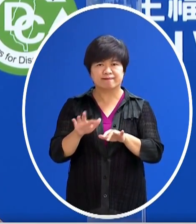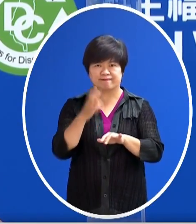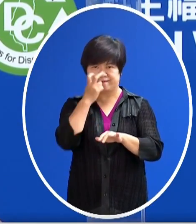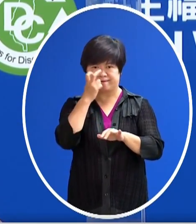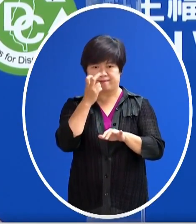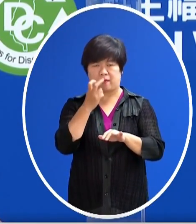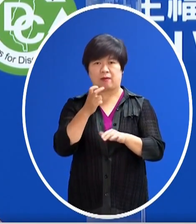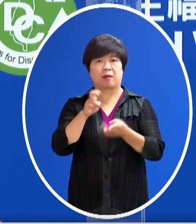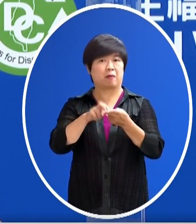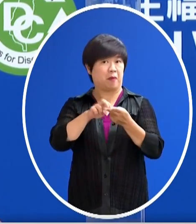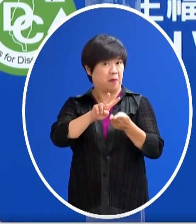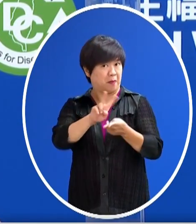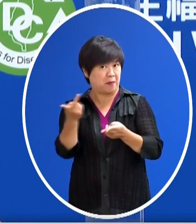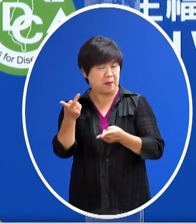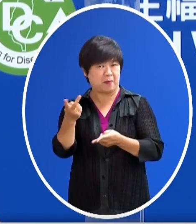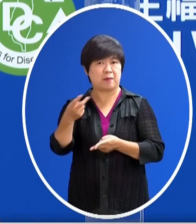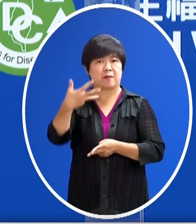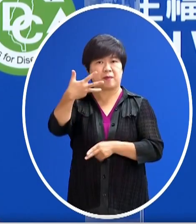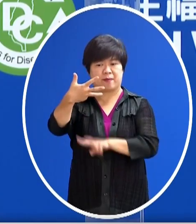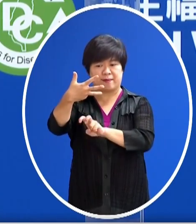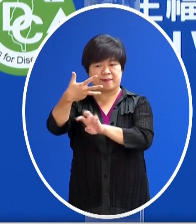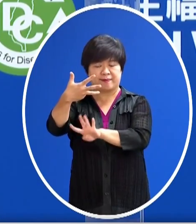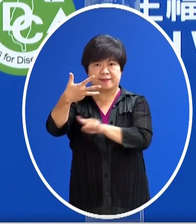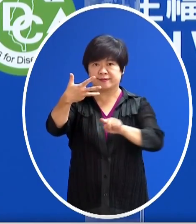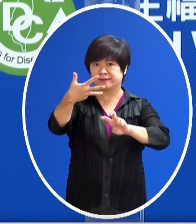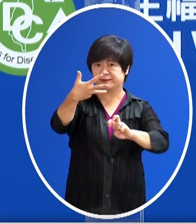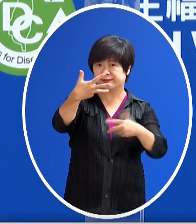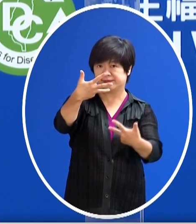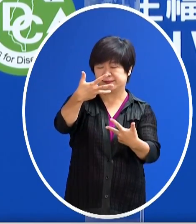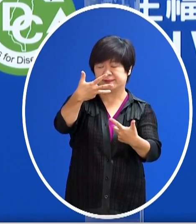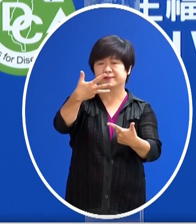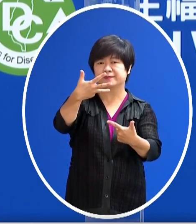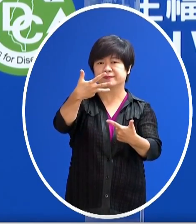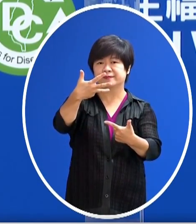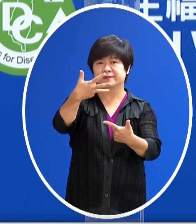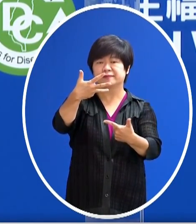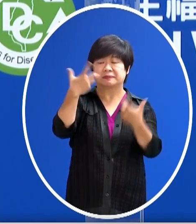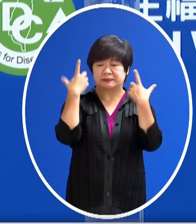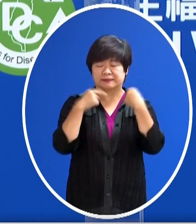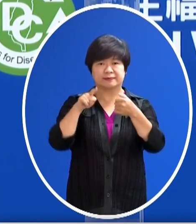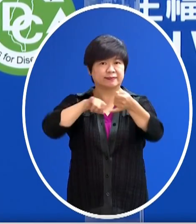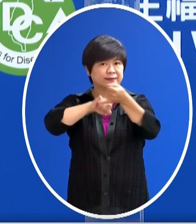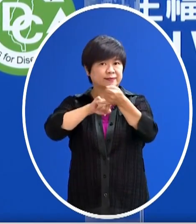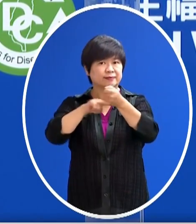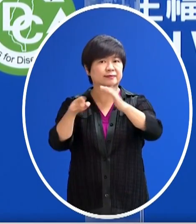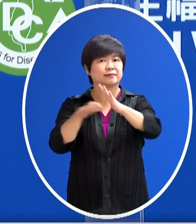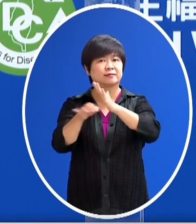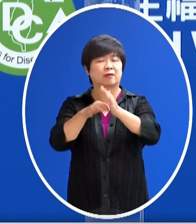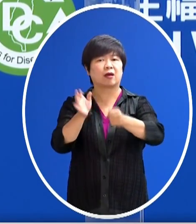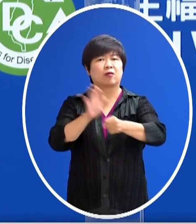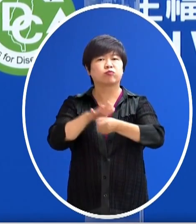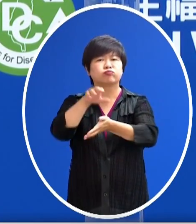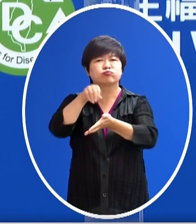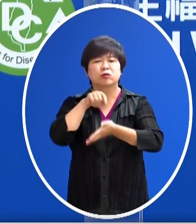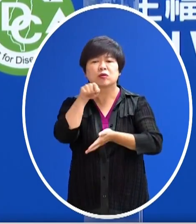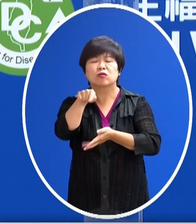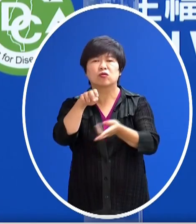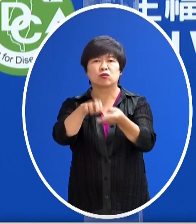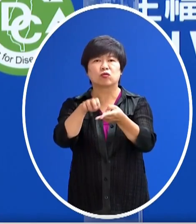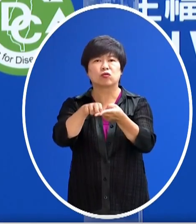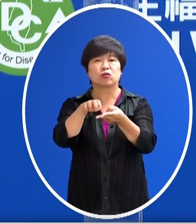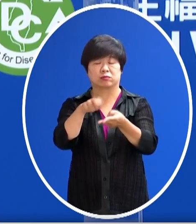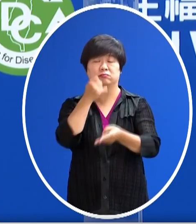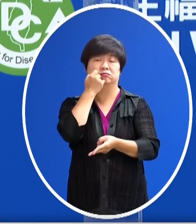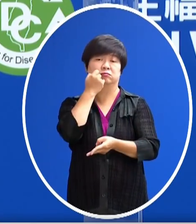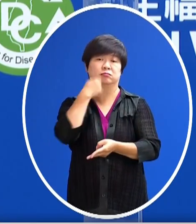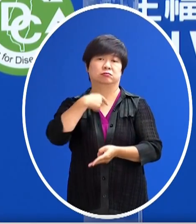那8月24到26就是原来预购的管道，那选择补领的地点，他可以